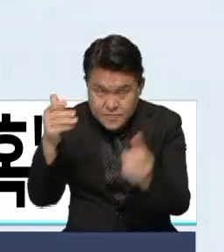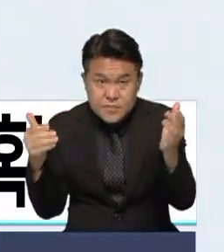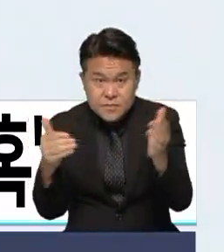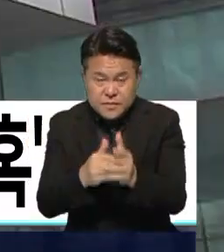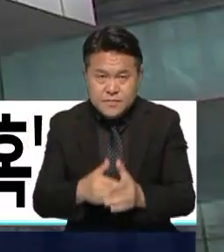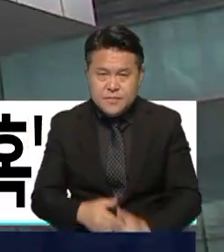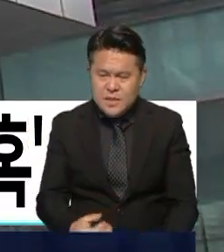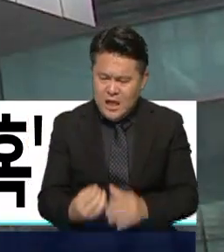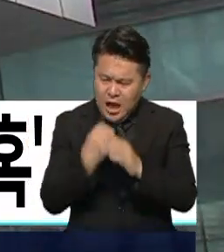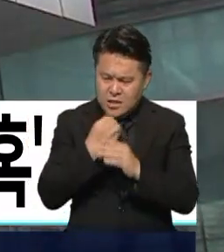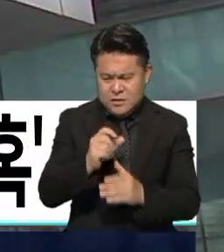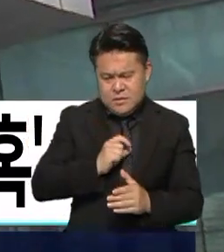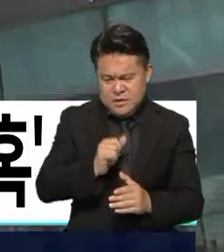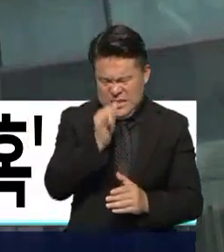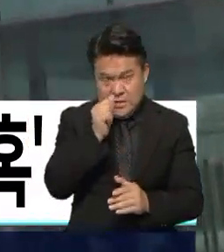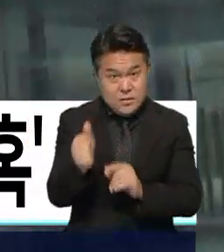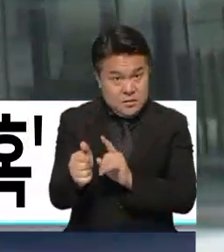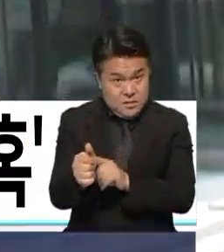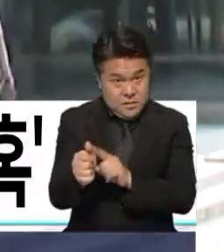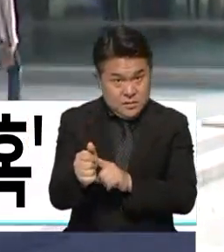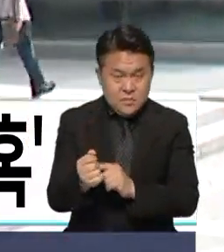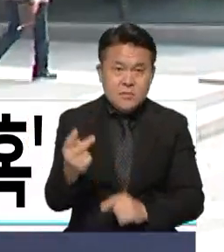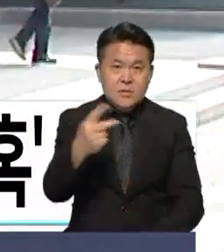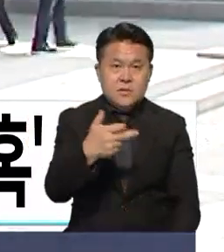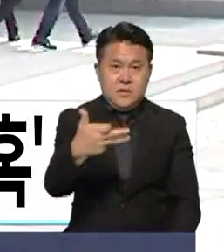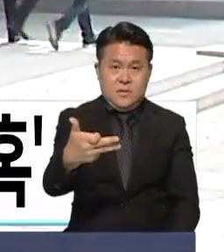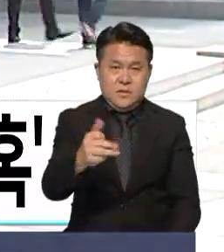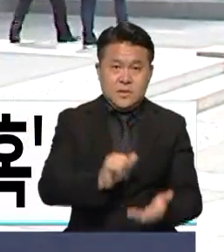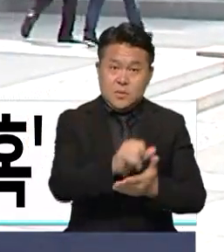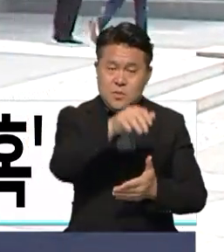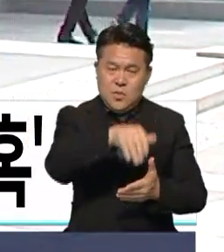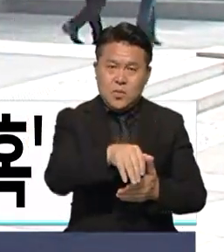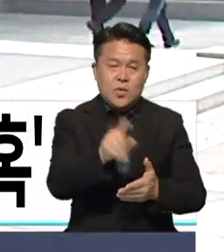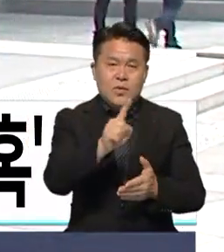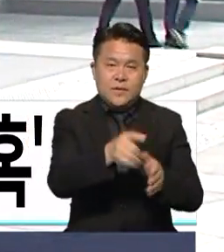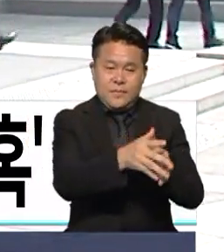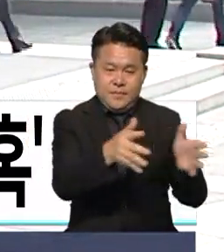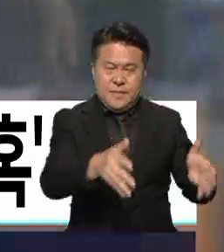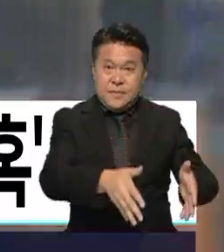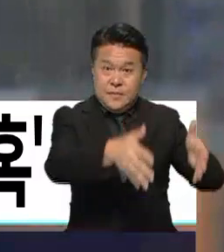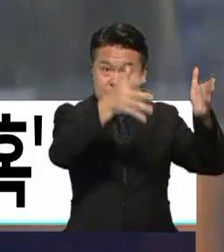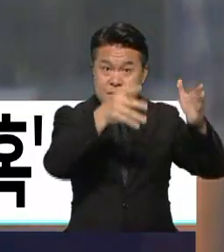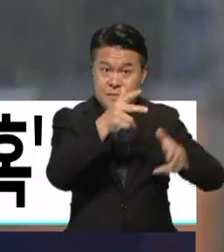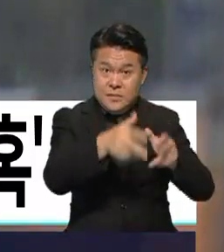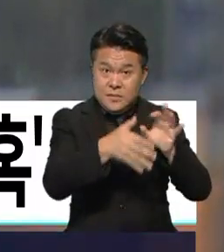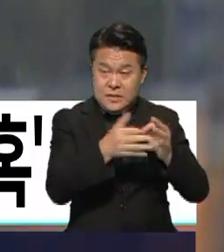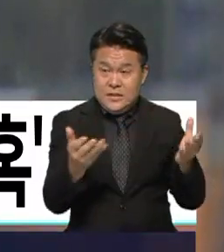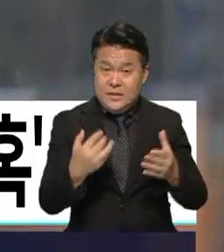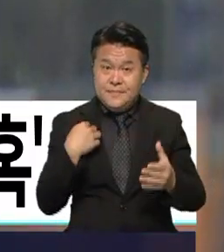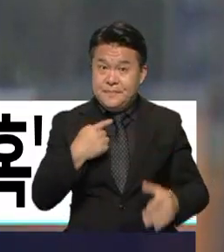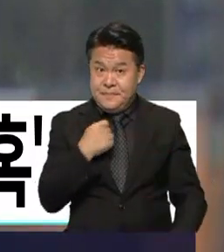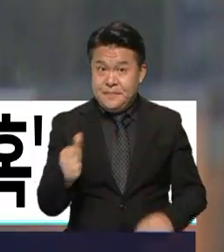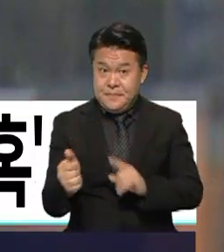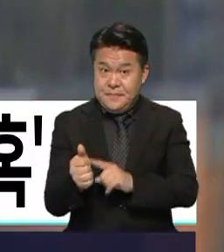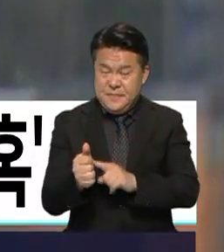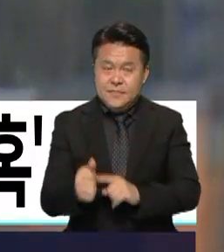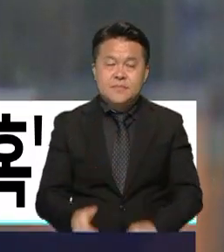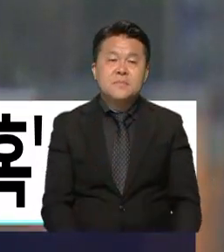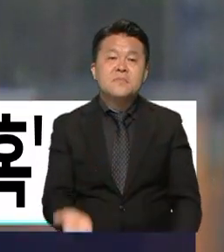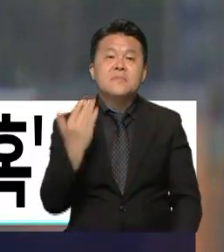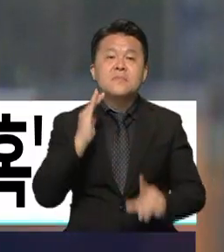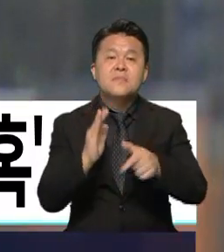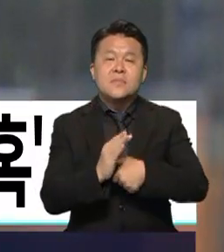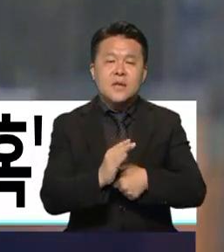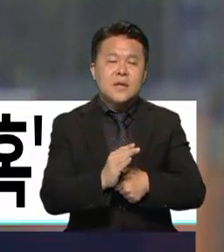직원 농협 은행 직원 a 씨는 지난 2018년 김포 의한 도시개발사업 관련 업무를 담당했던 직원입니다